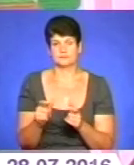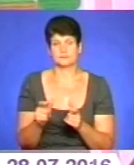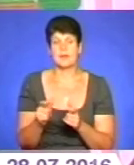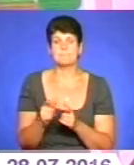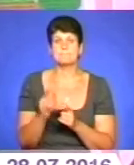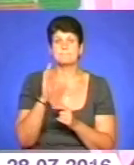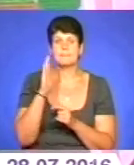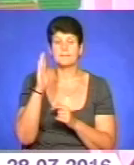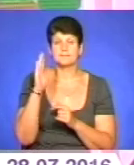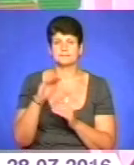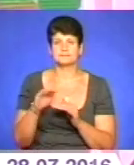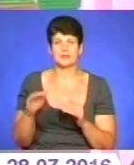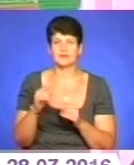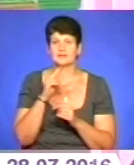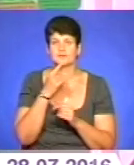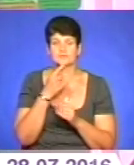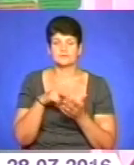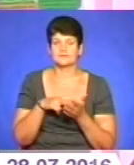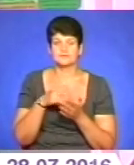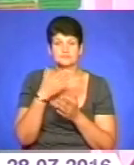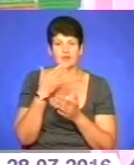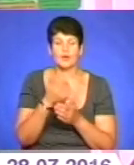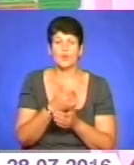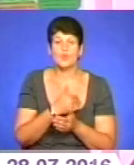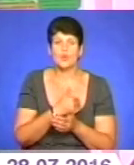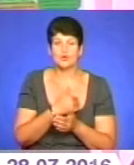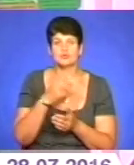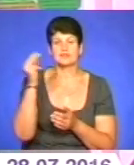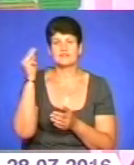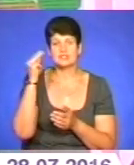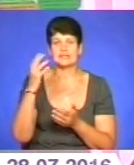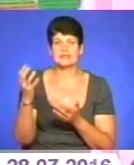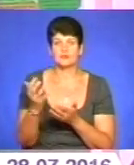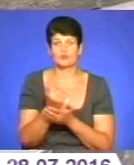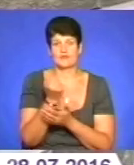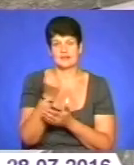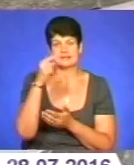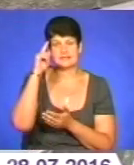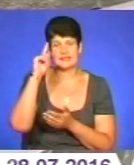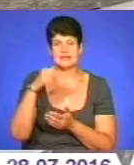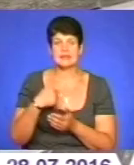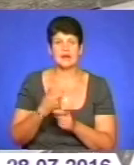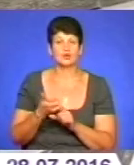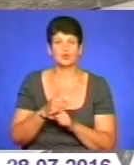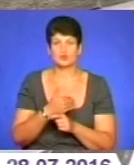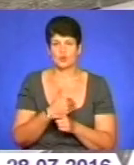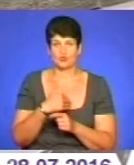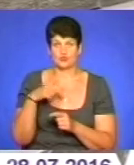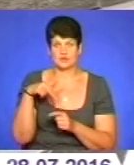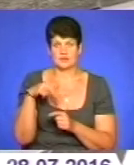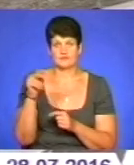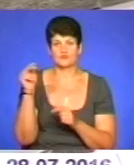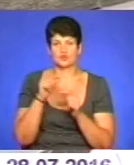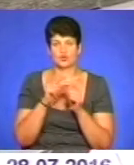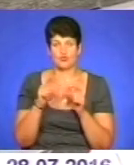Майбутні школярики труднощів не лякаються. Вони хочуть навчатися і здобувати знання. Я дуже хочу до школи